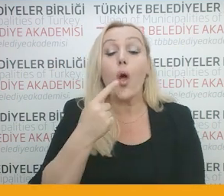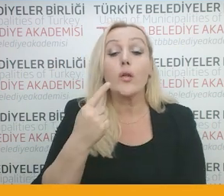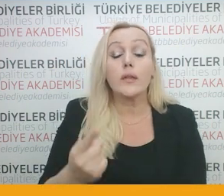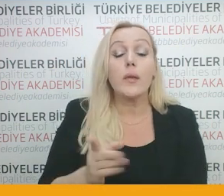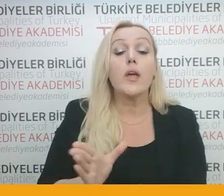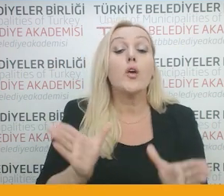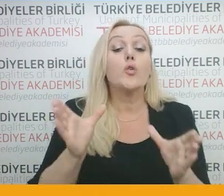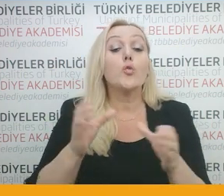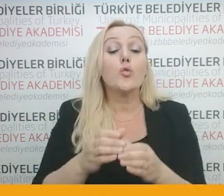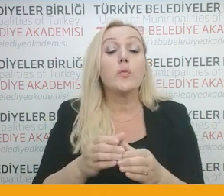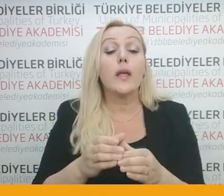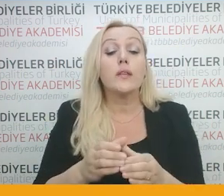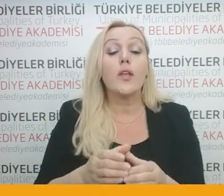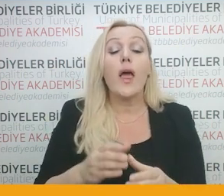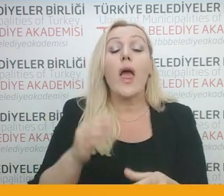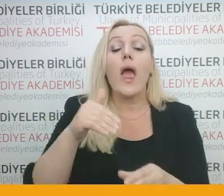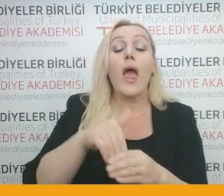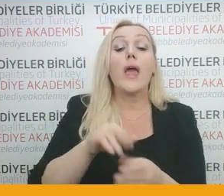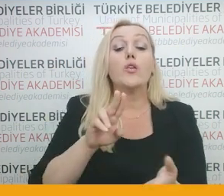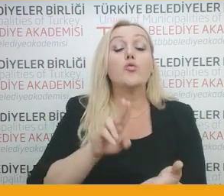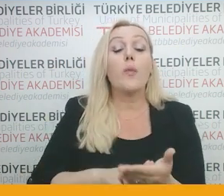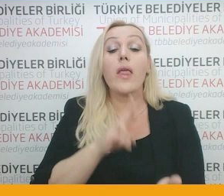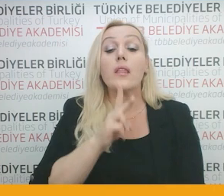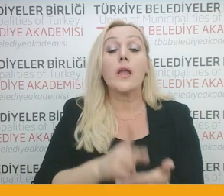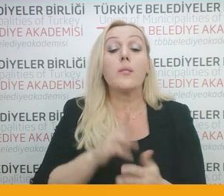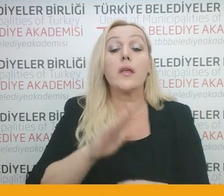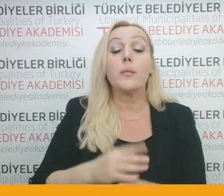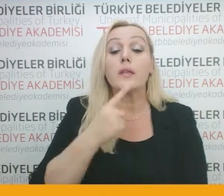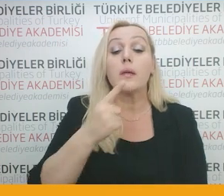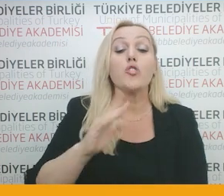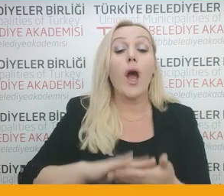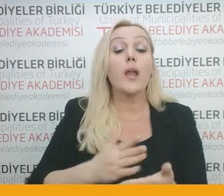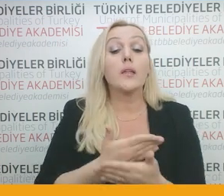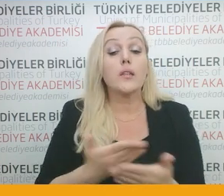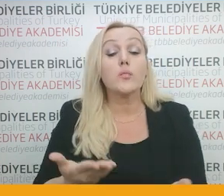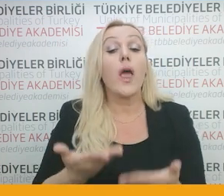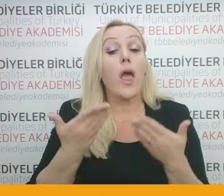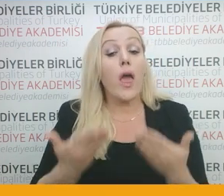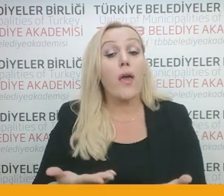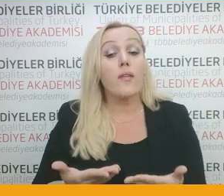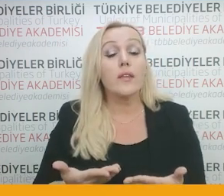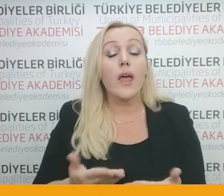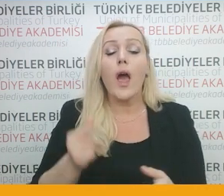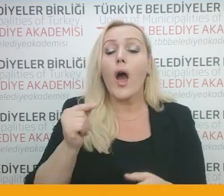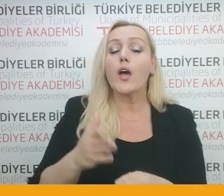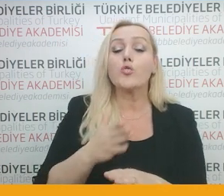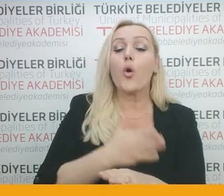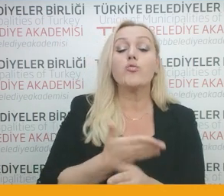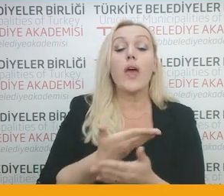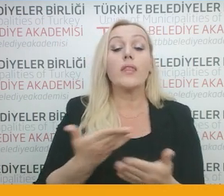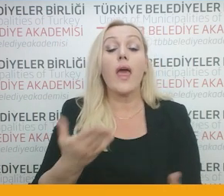Fonksiyonel sınıflandırmanın ikinci düzeyinde de olsa encümen kararıyla mı yapılır demiş bir arkadaşımız. Evet, ne dedik az önce?